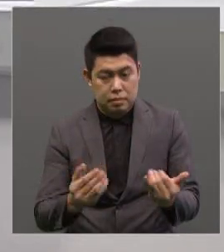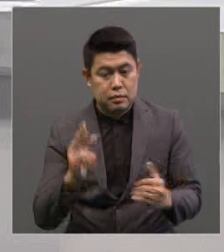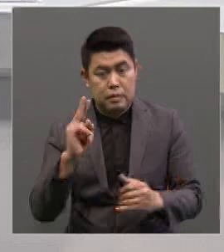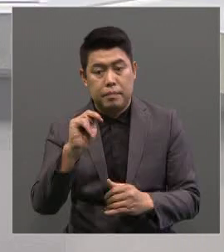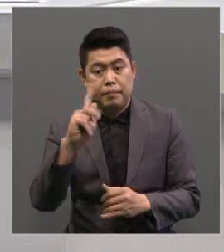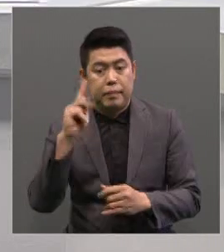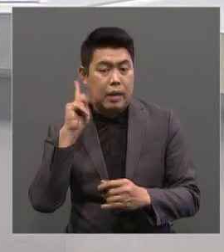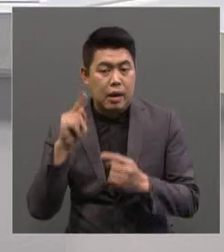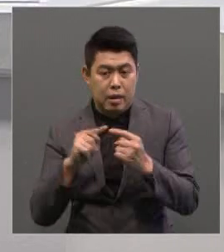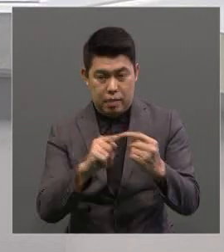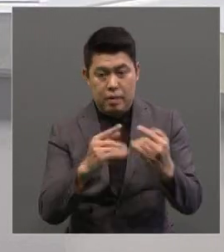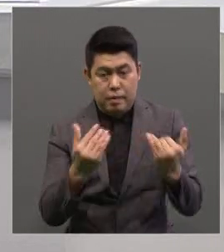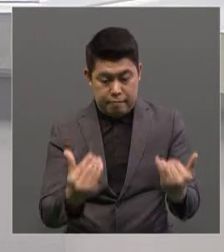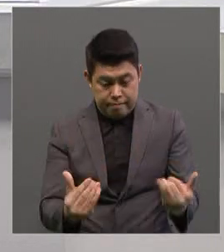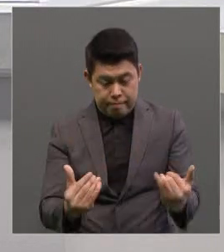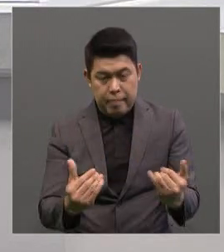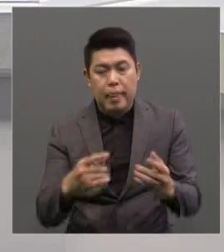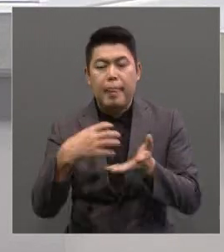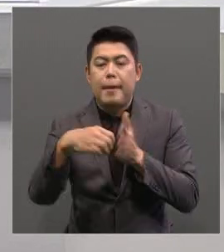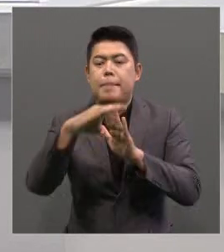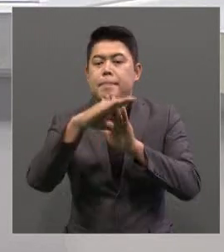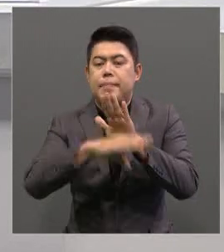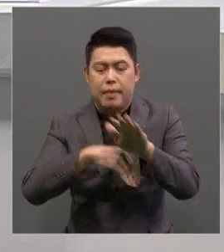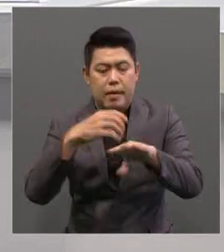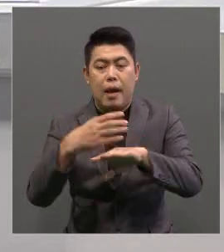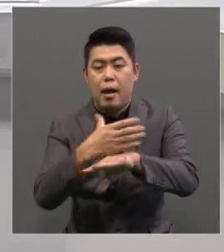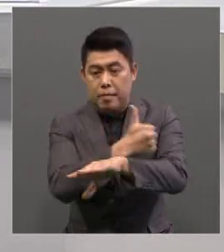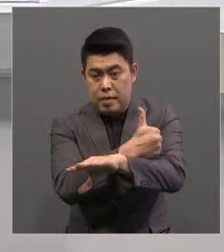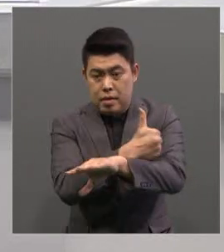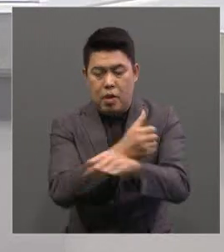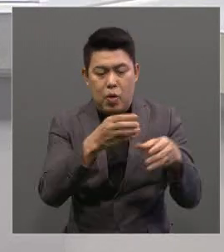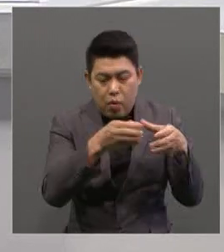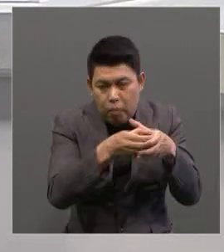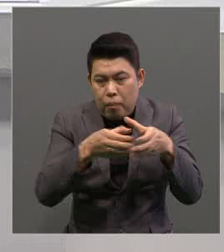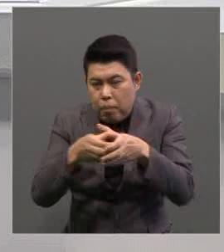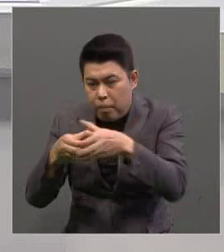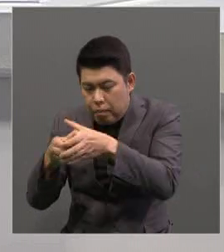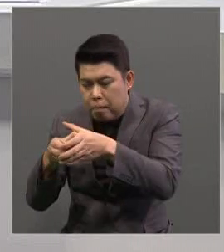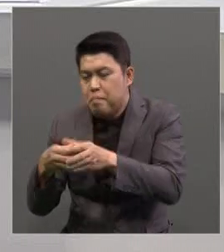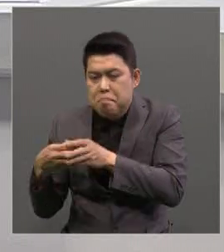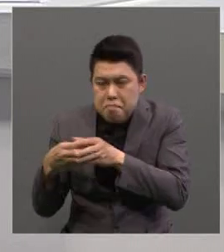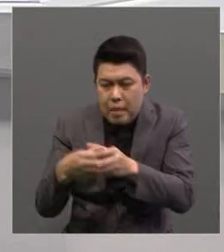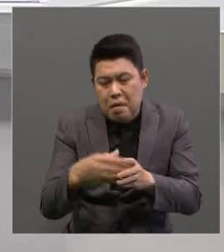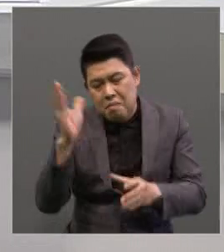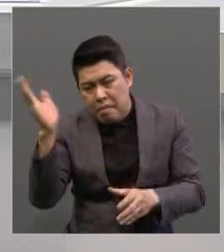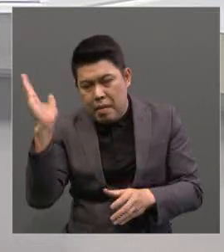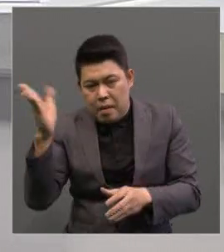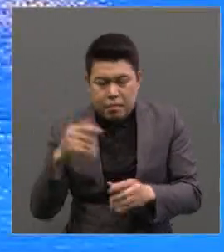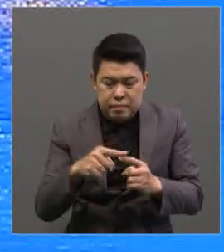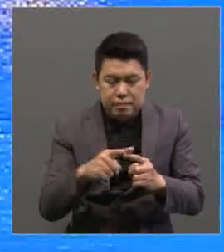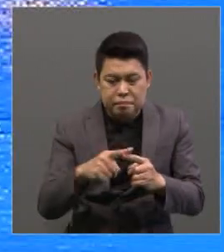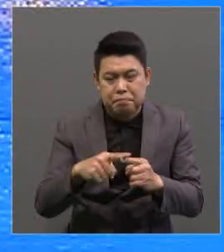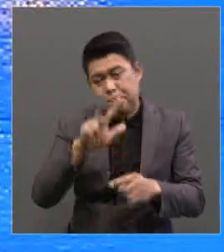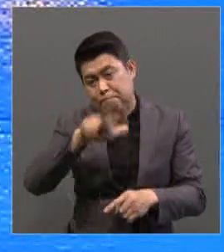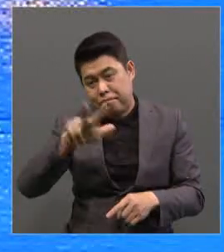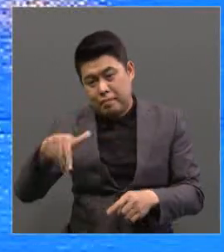ี๋ยวมาติดตาม NVT News กันต่อนะช่วงนี้มาไล่เรียงบรรยากาศทางการเมืองกันหน่อยนะต้องบอกว่าแต่ละพรรคเนี่ยต่างลงพื้นที่หาเสียงกันอย่างต่อเนื่องอย่างเพื่อ